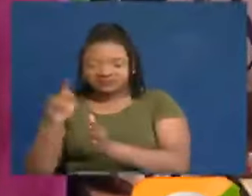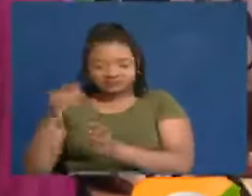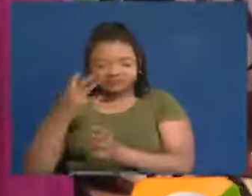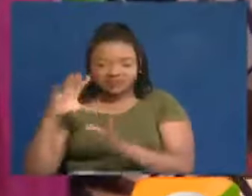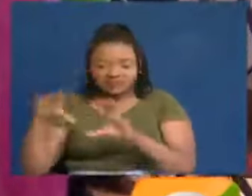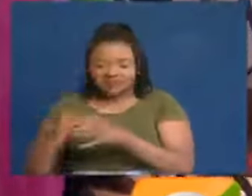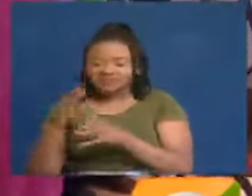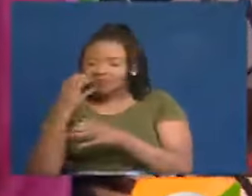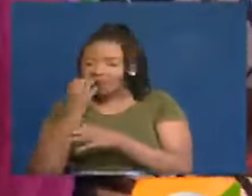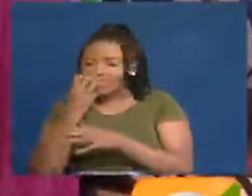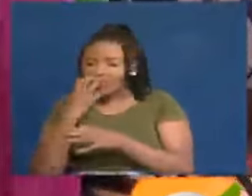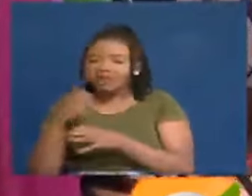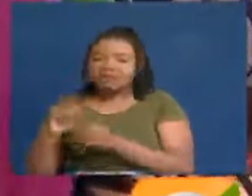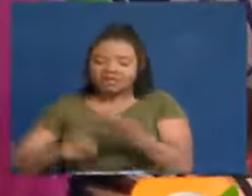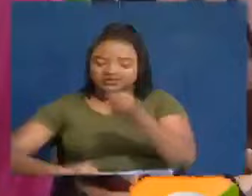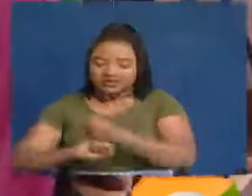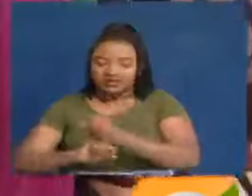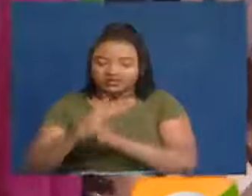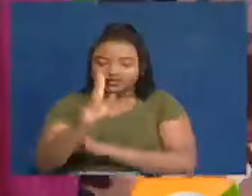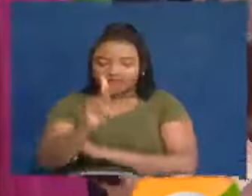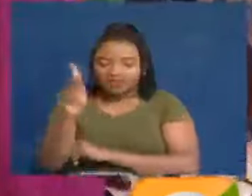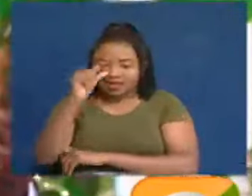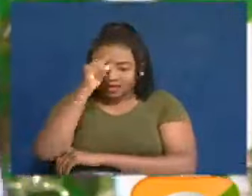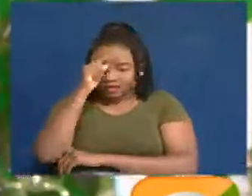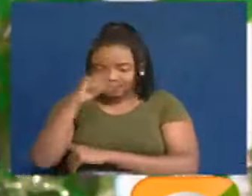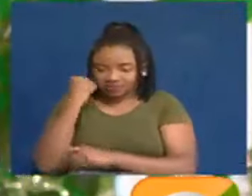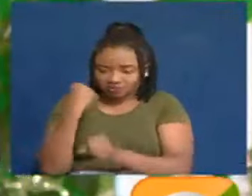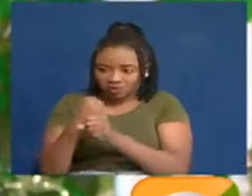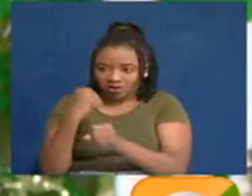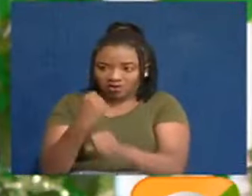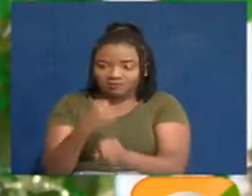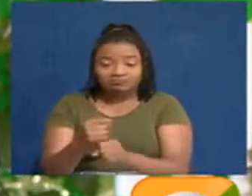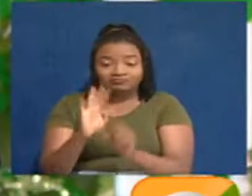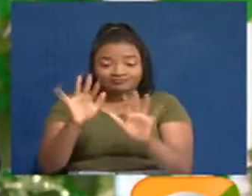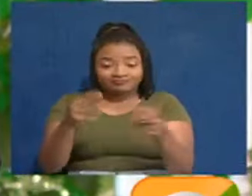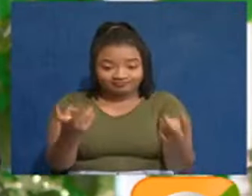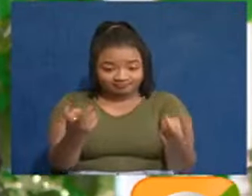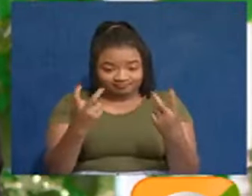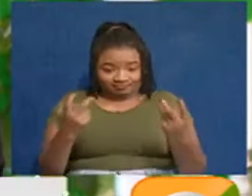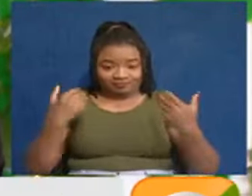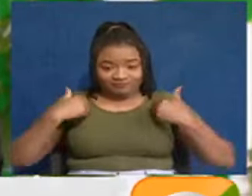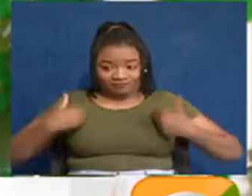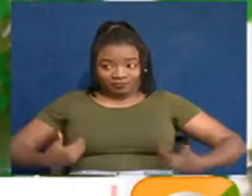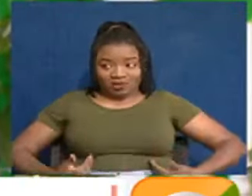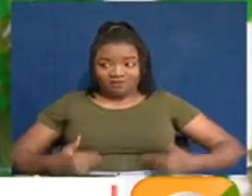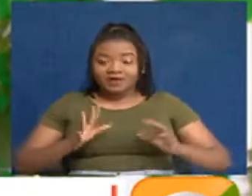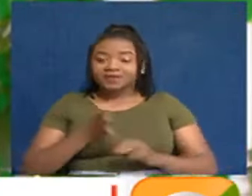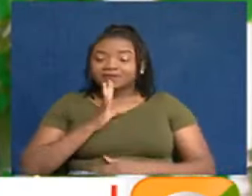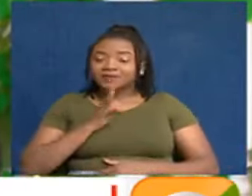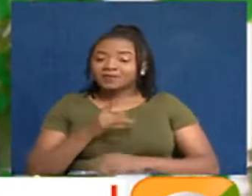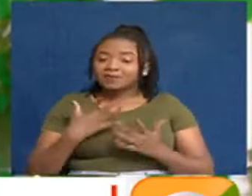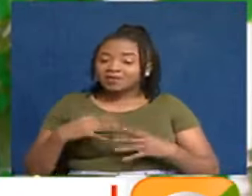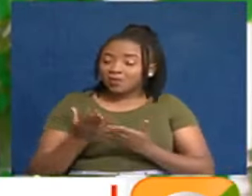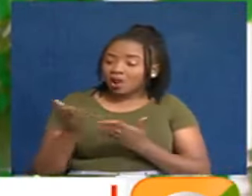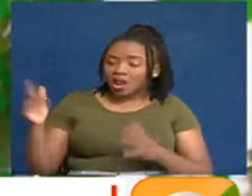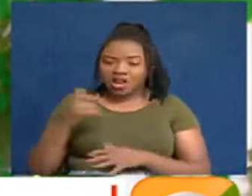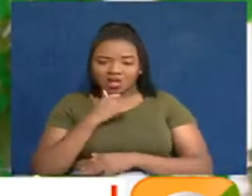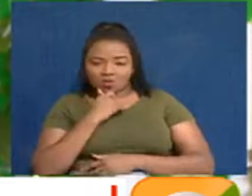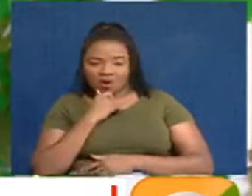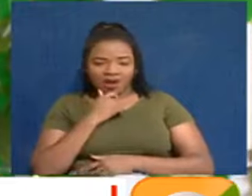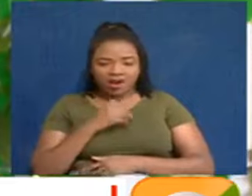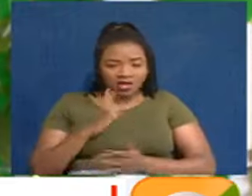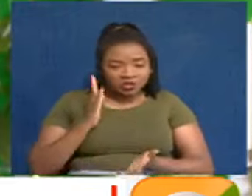Kwanza kutekeleza majukumu yake. Naona hata nikiongea Your Excellency bado wanauliza hii watu wamekuja